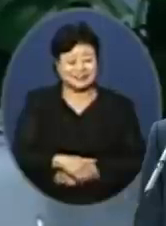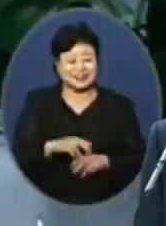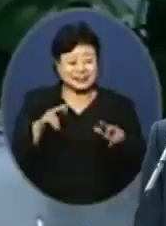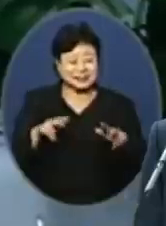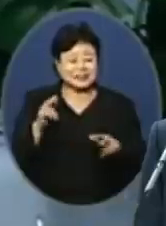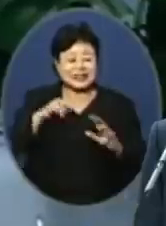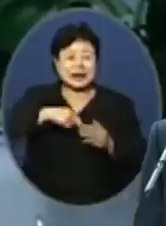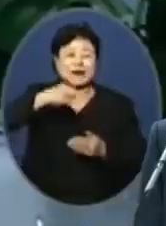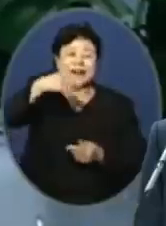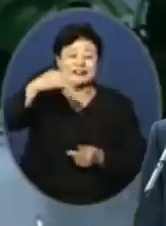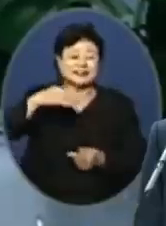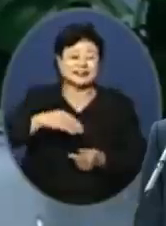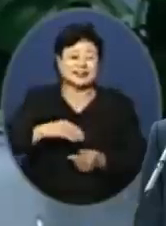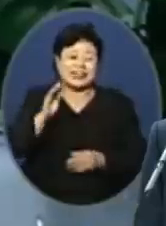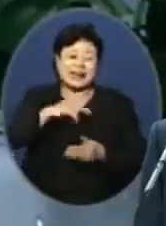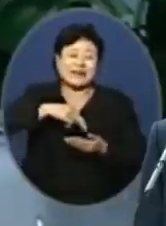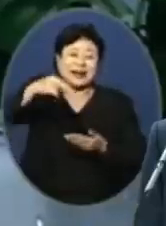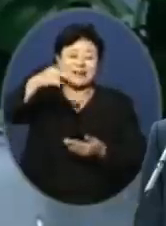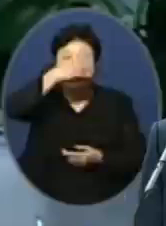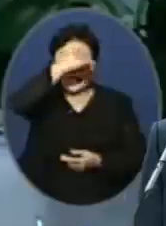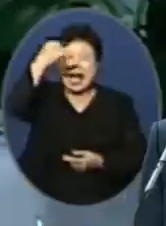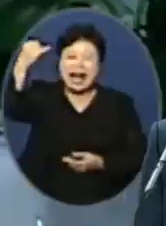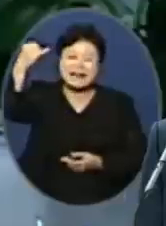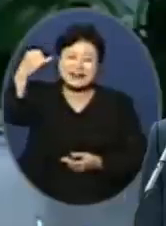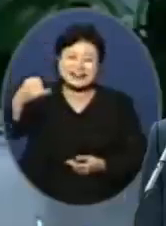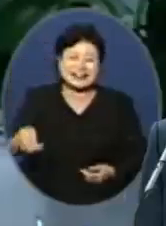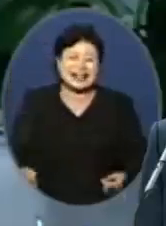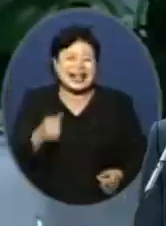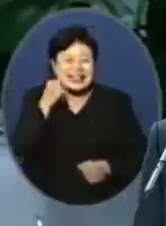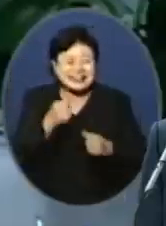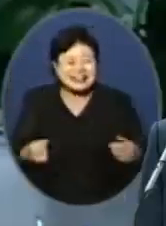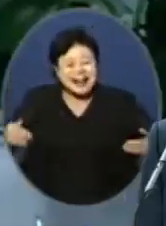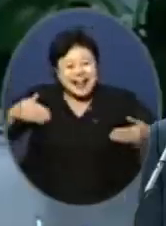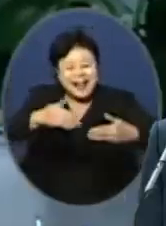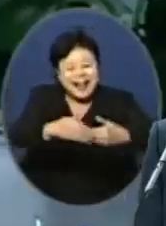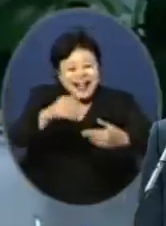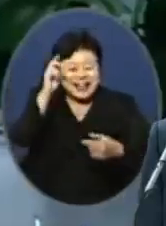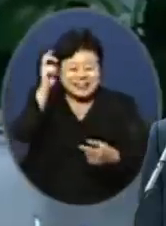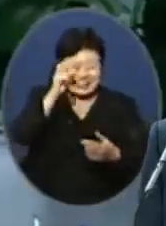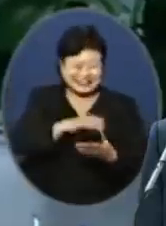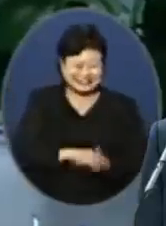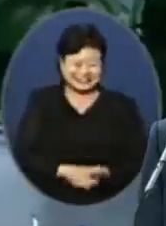지금 천국에 계신데 나 천당에 올라가면 그래 또 뛰어나와서 그렇게 해주실지 모르겠습니다만,